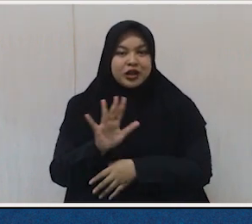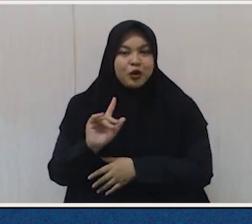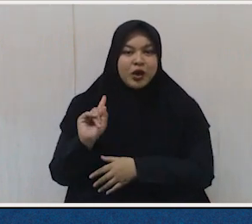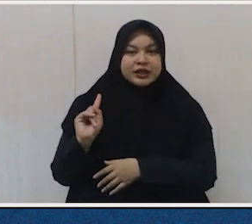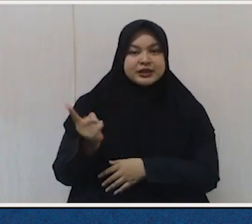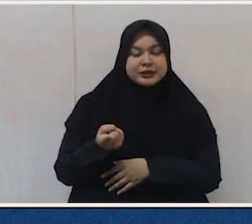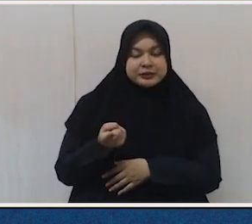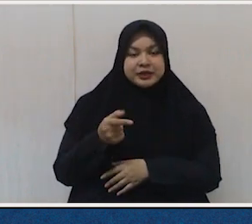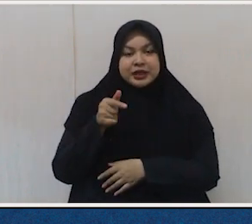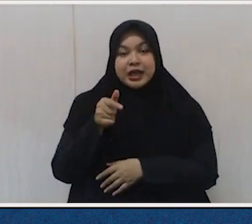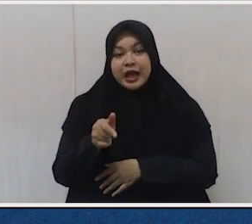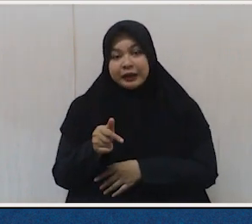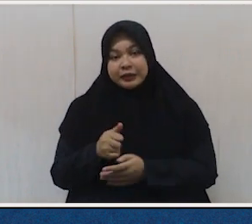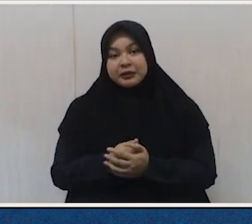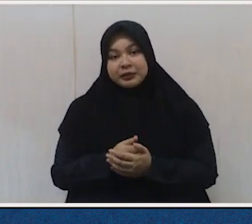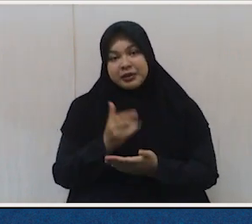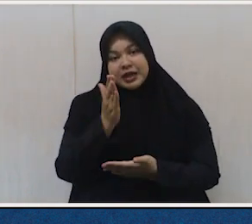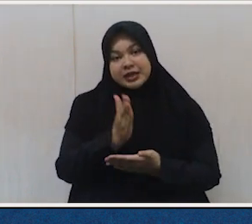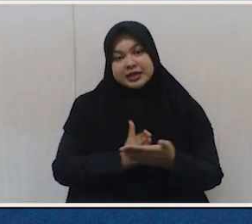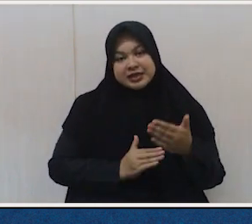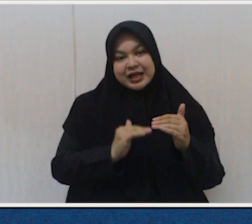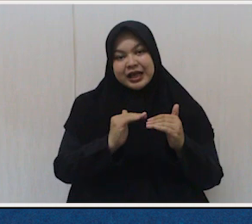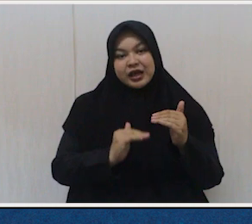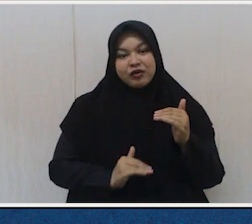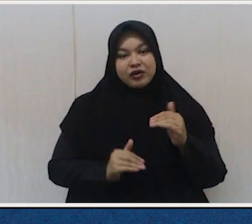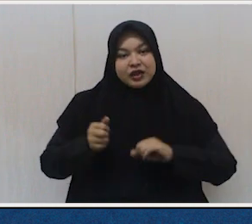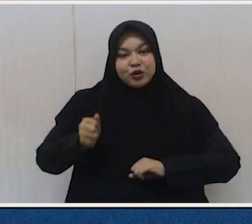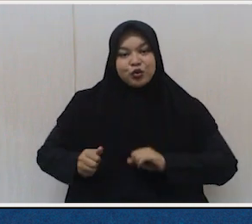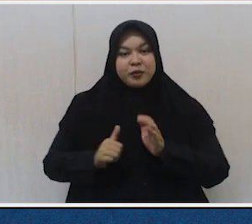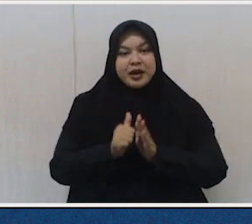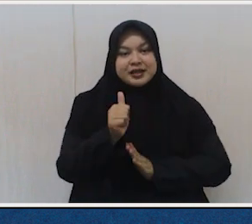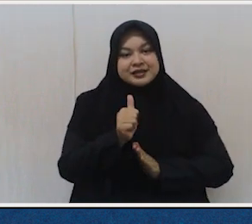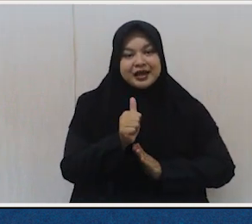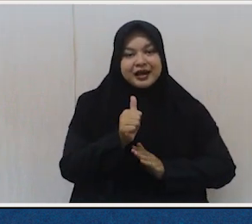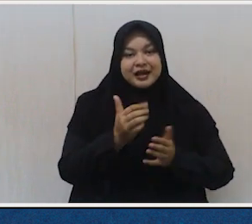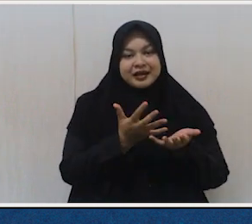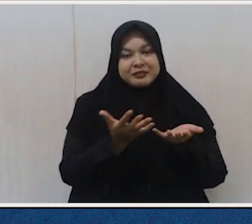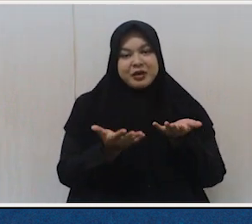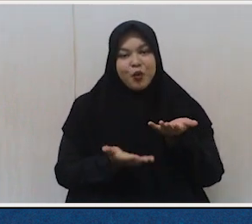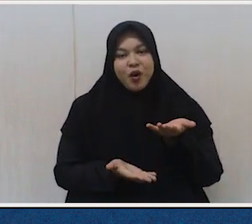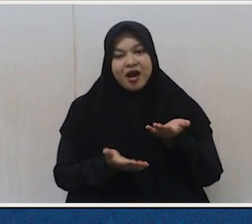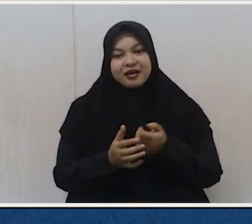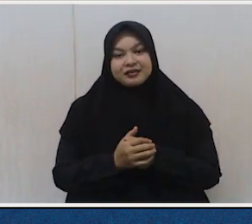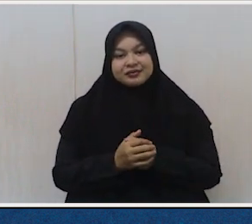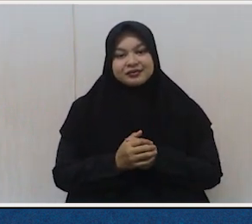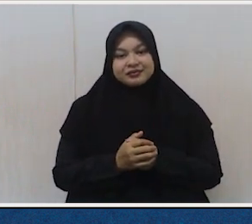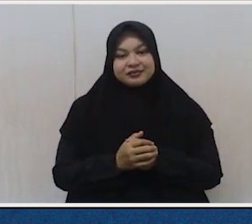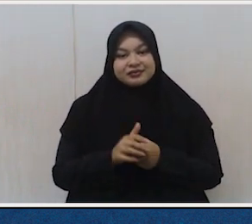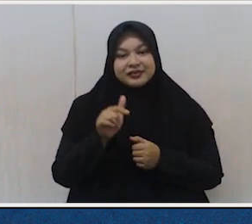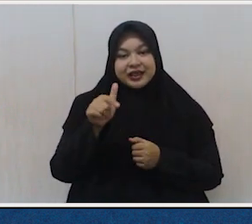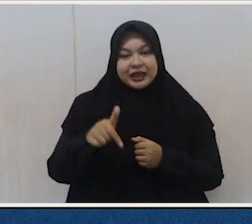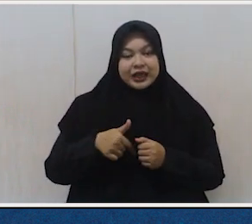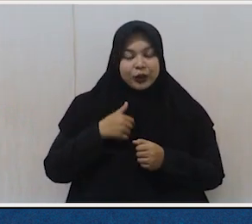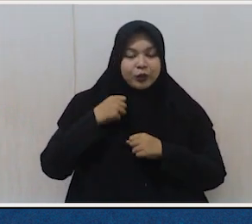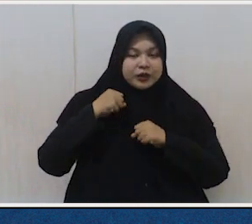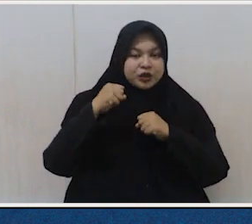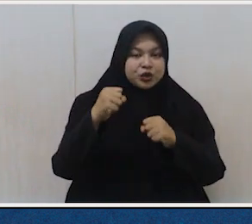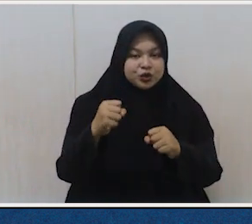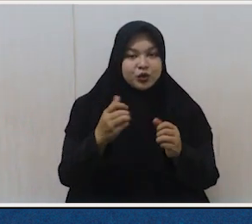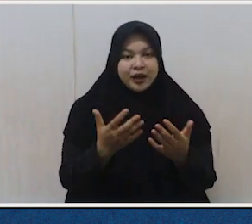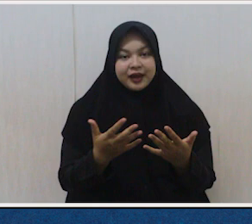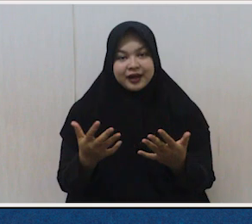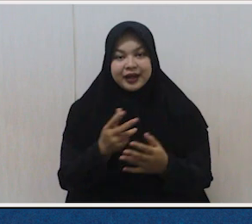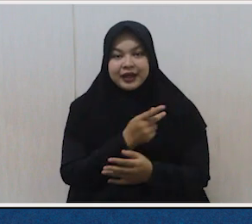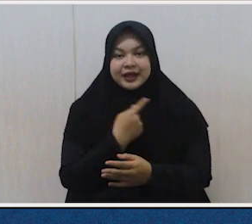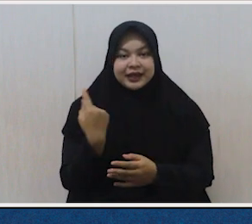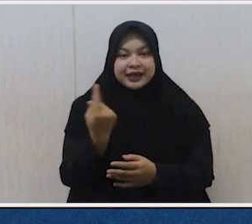kan itu dia Ya memang Ya setengah level di bawah hukum acara Lah iya i ya itu memang perjuangan ya jadi